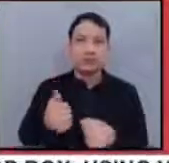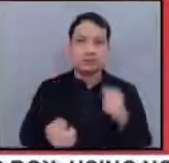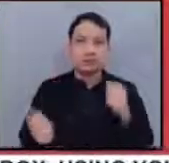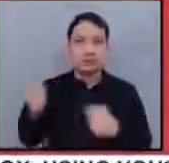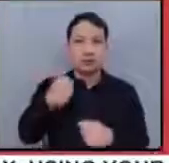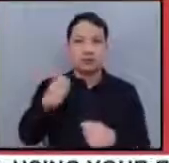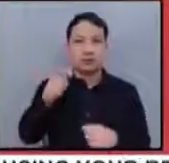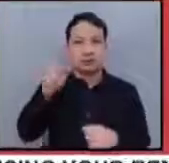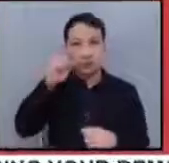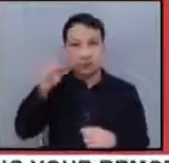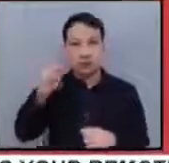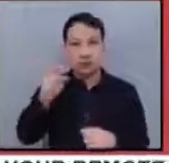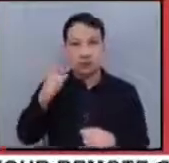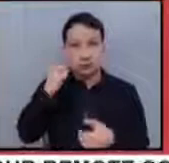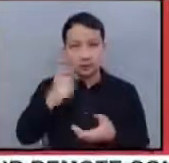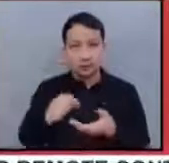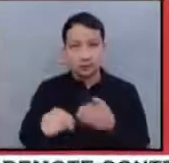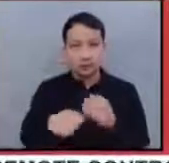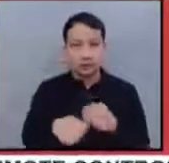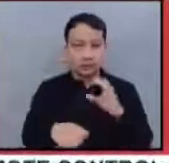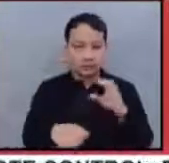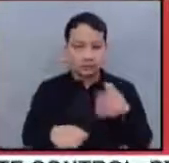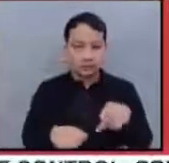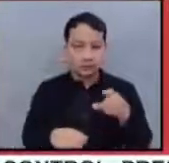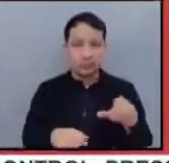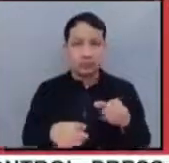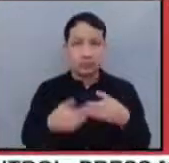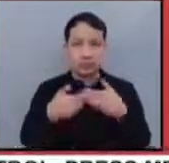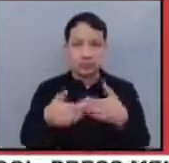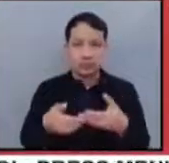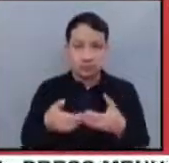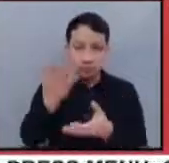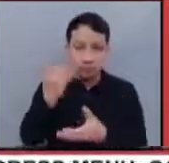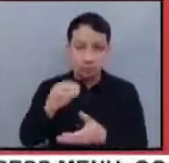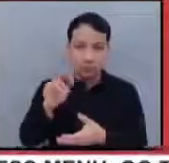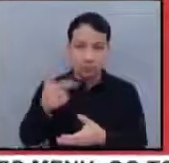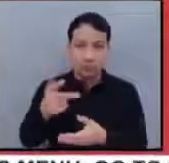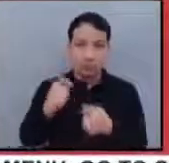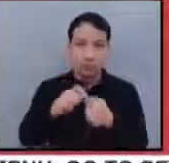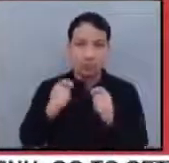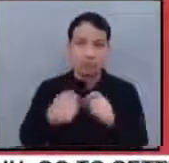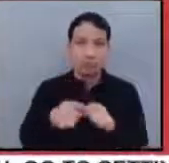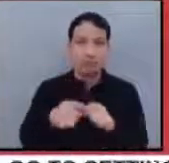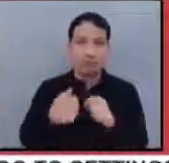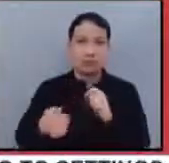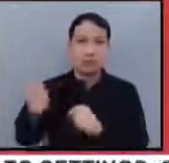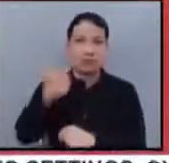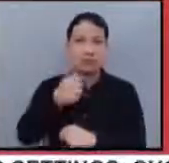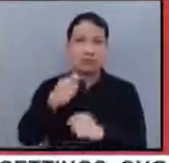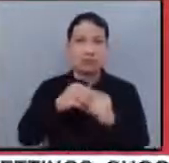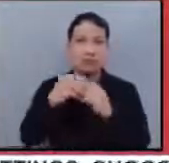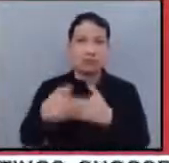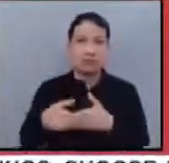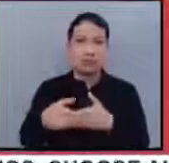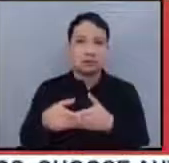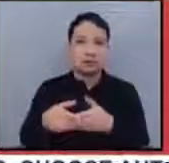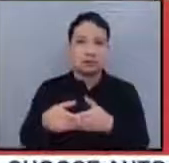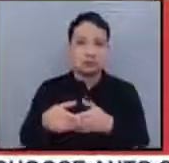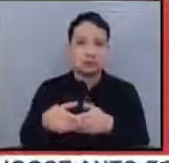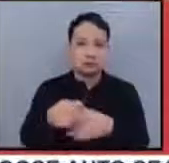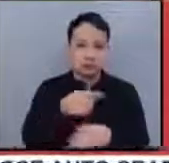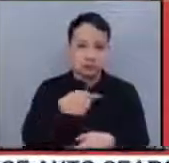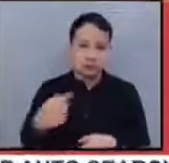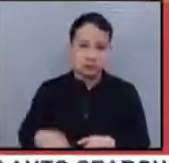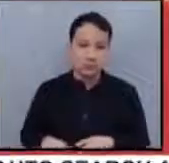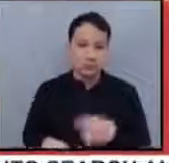General Secretary ng CPC ay magbibigay daan sa kanyang ikatlong termino bilang pinakamataas na leader ng China. Ipinakilala din niya kanina ang